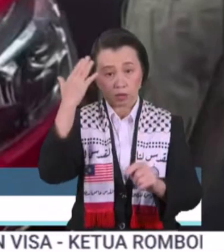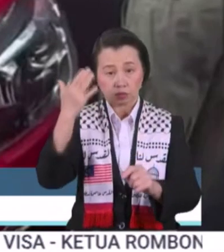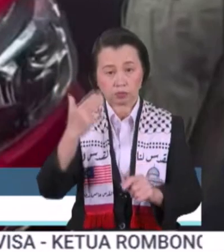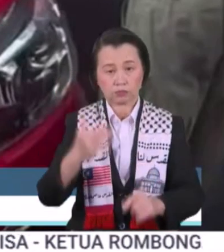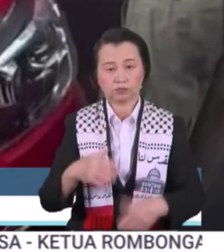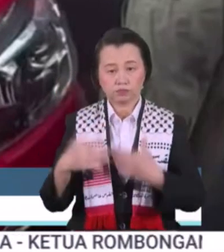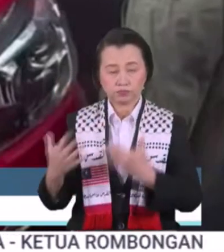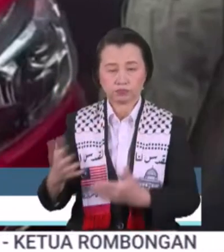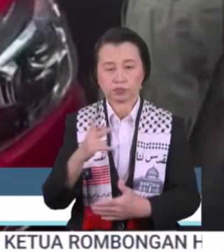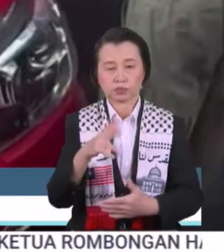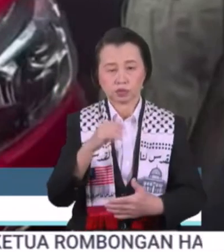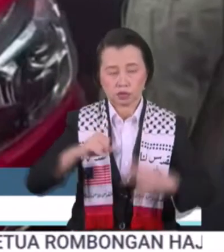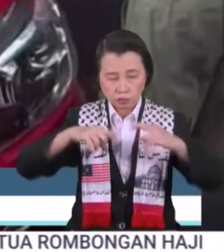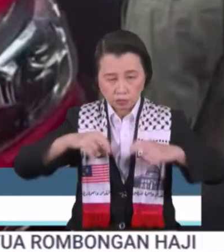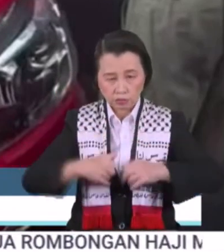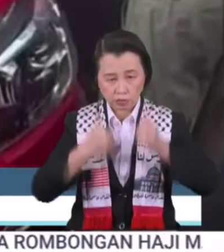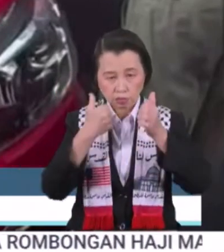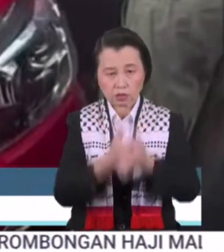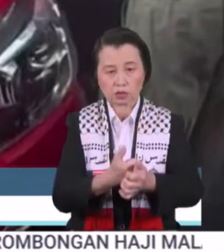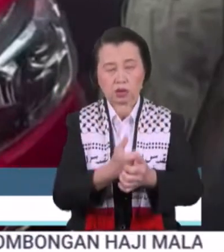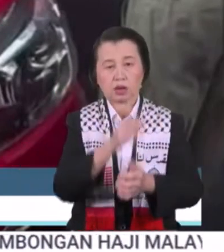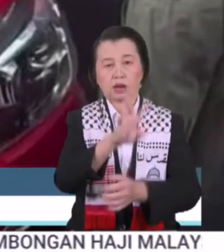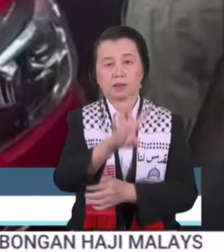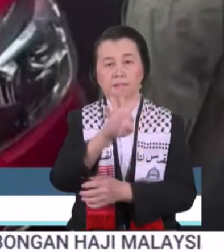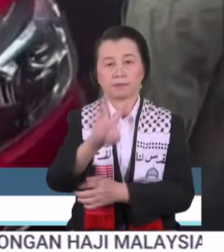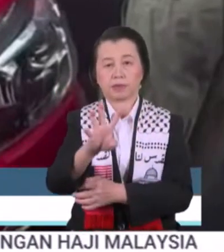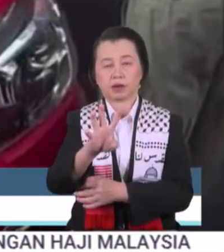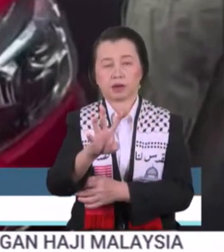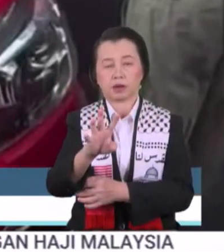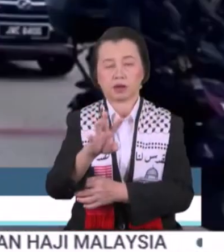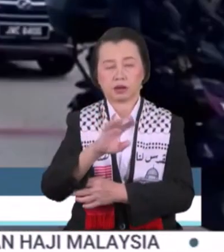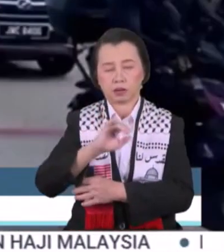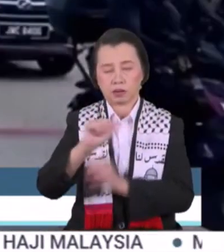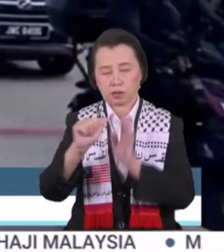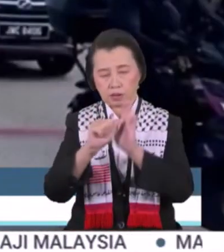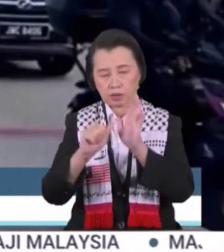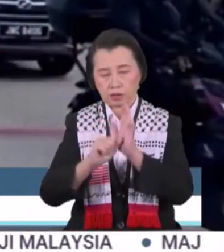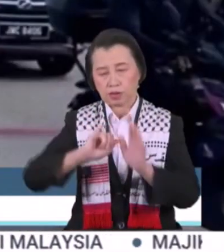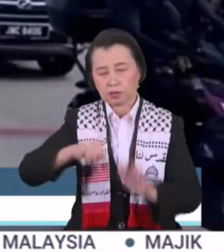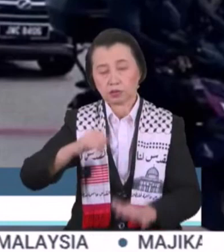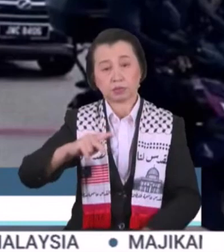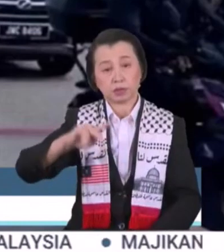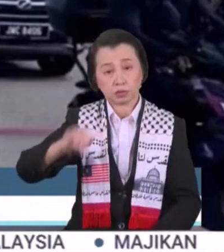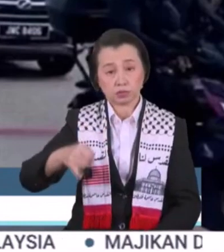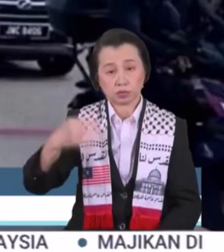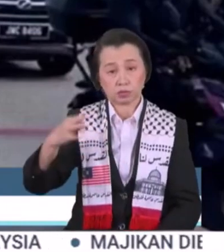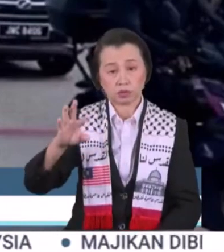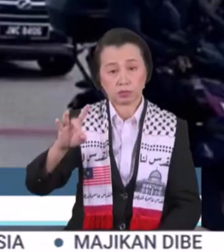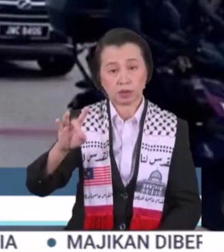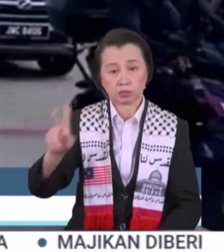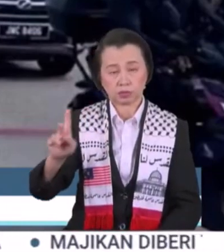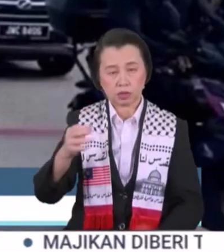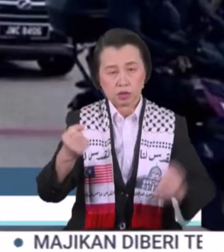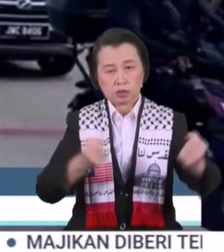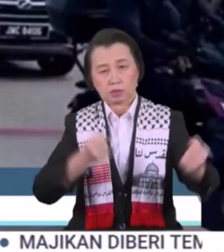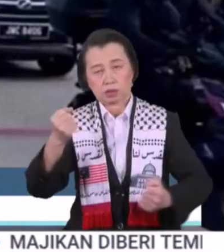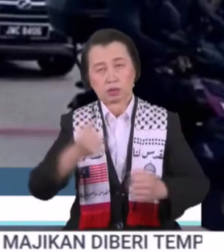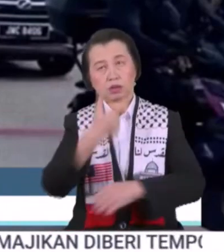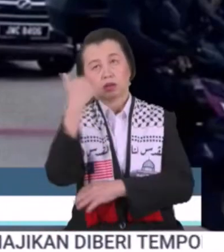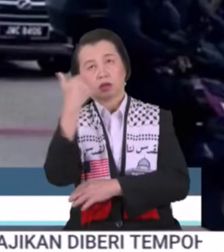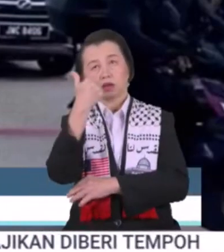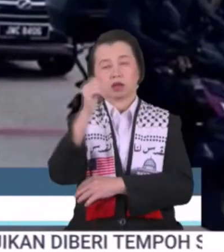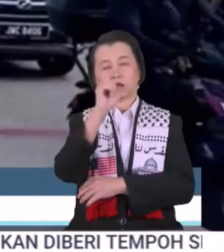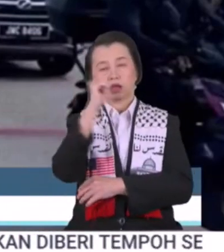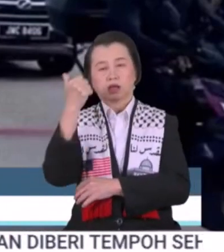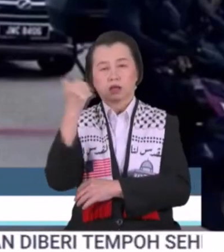berkata, kes disiasat mengikut Seksyen 44 Akta Pengangkutan Jalan 1987 iaitu memandu dalam pengaruh